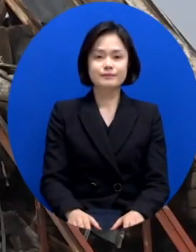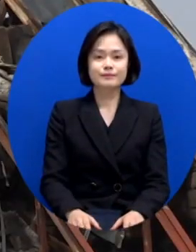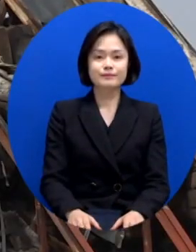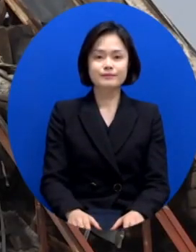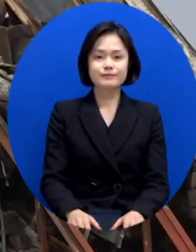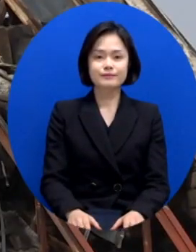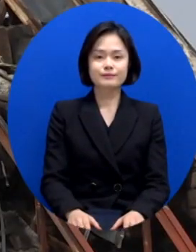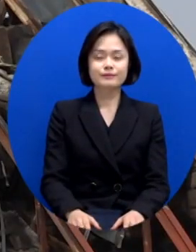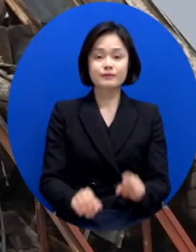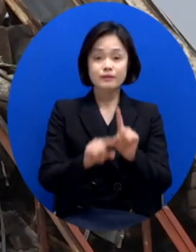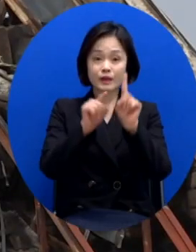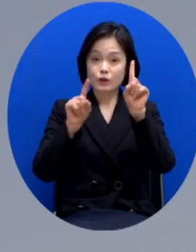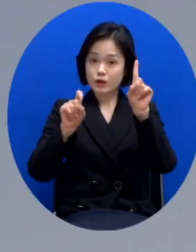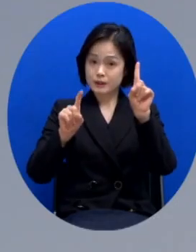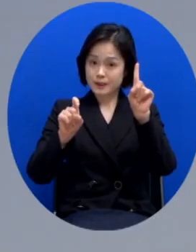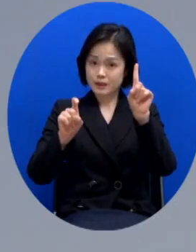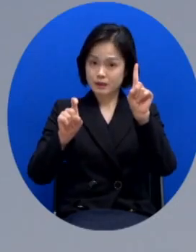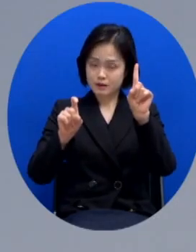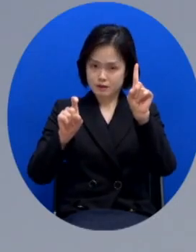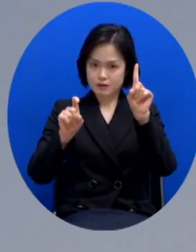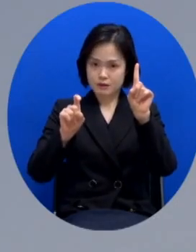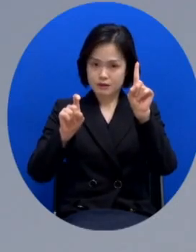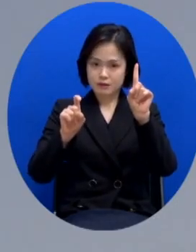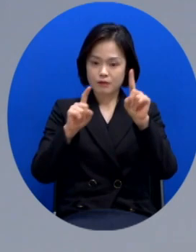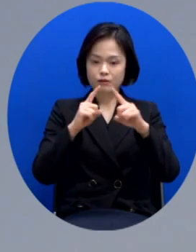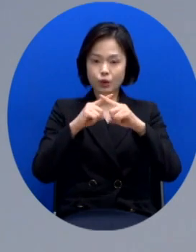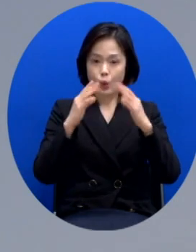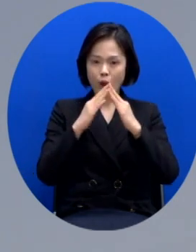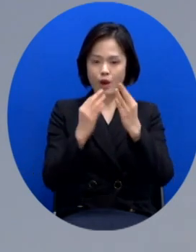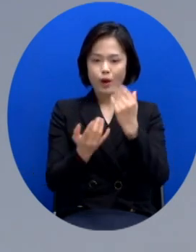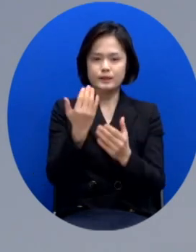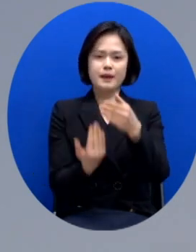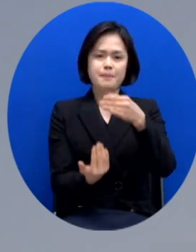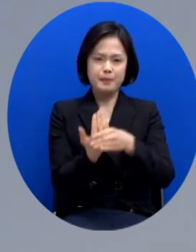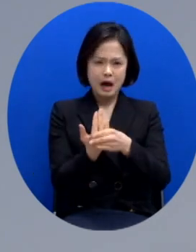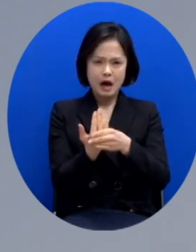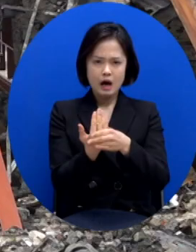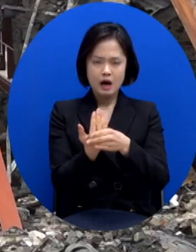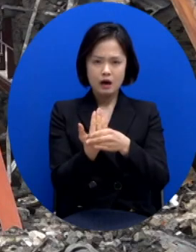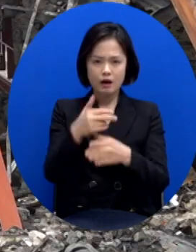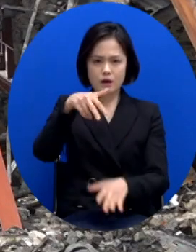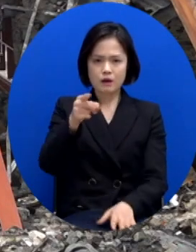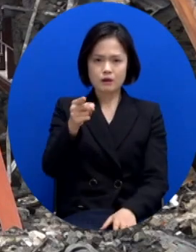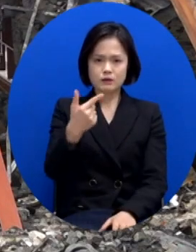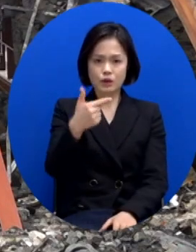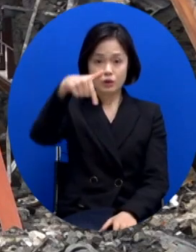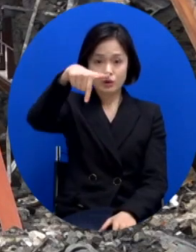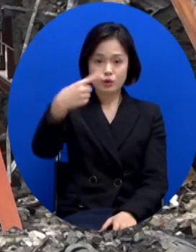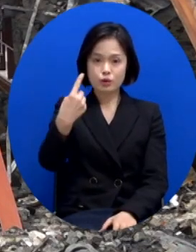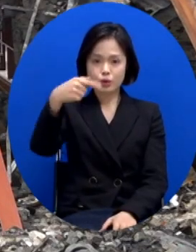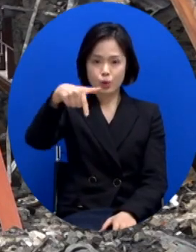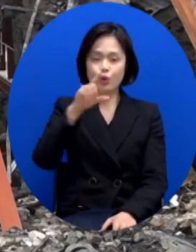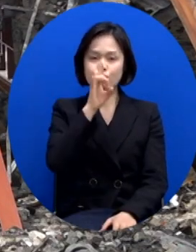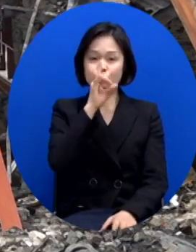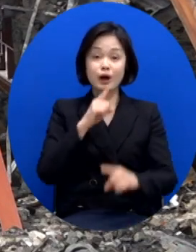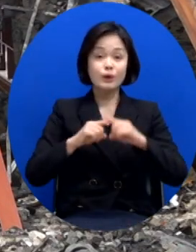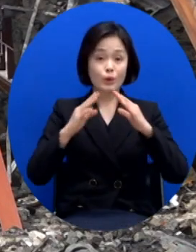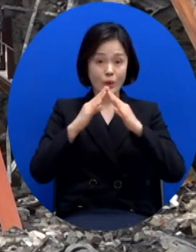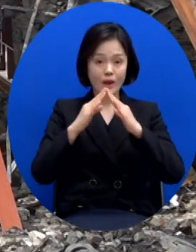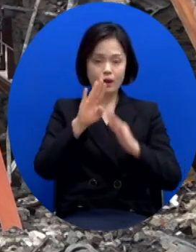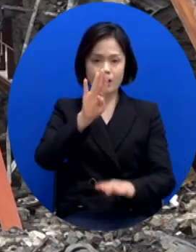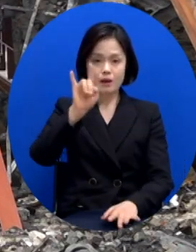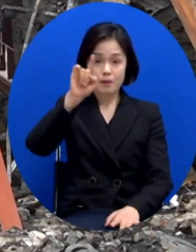지난 11일 화재가 발생해 건물 전체가 전소된 전국 중앙 교회 전국 중앙 교회 백성 국 목사는